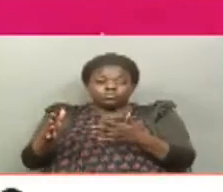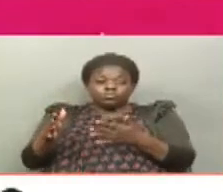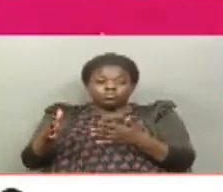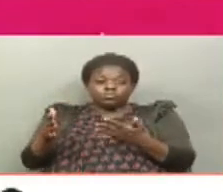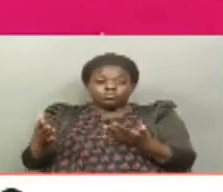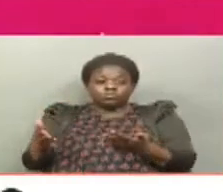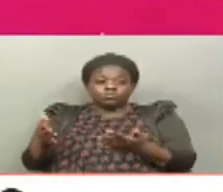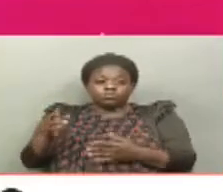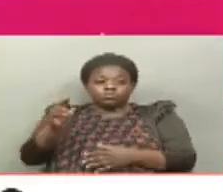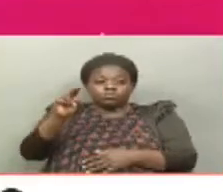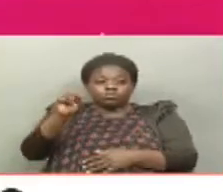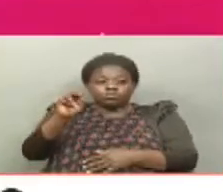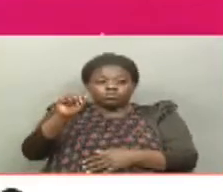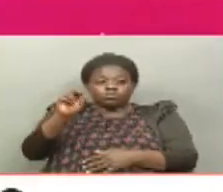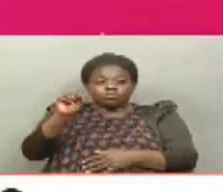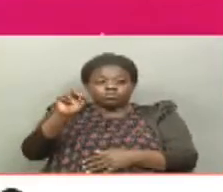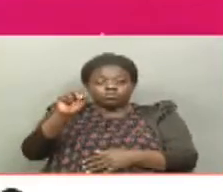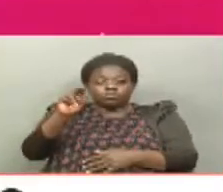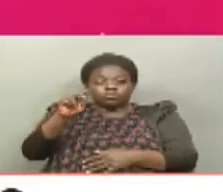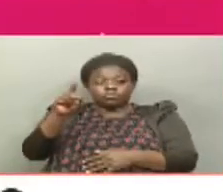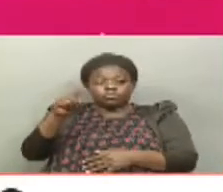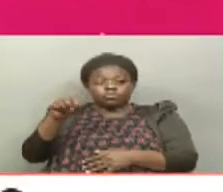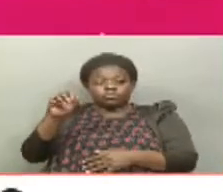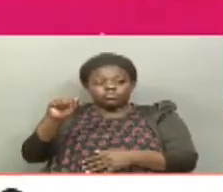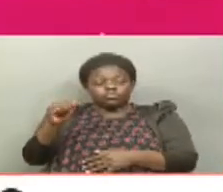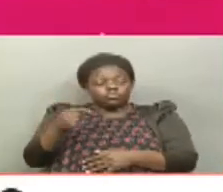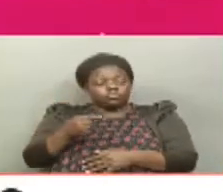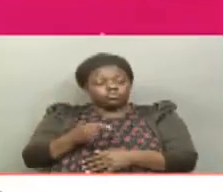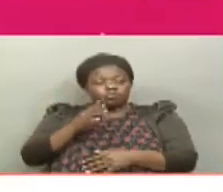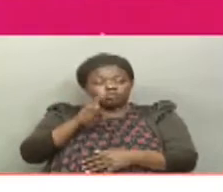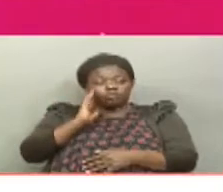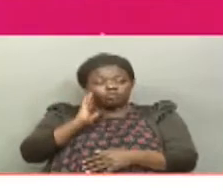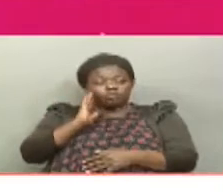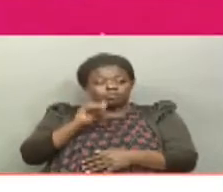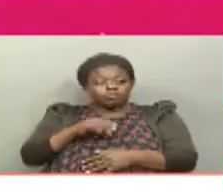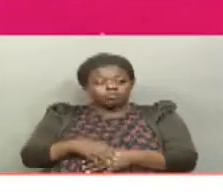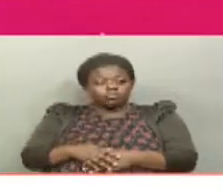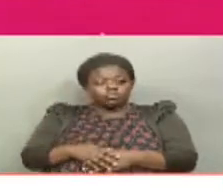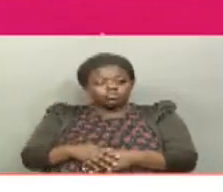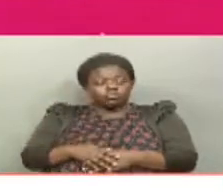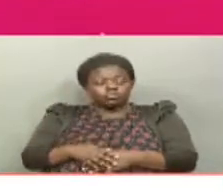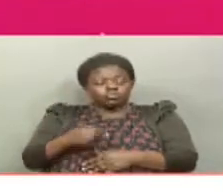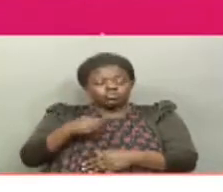omuzira n'abakoza Angelina. Zikutesa George Williams bwe gati bagenza